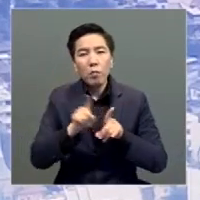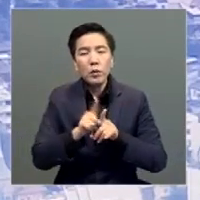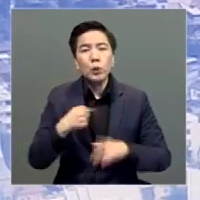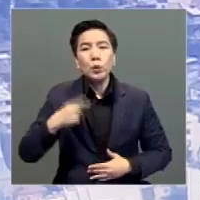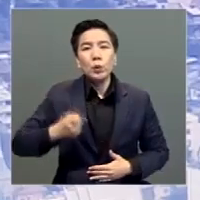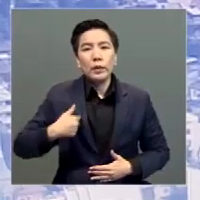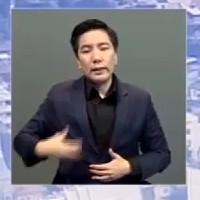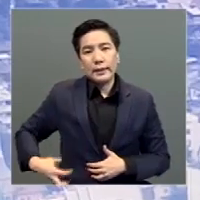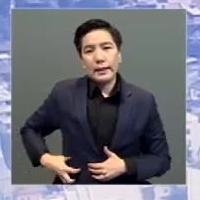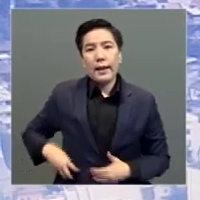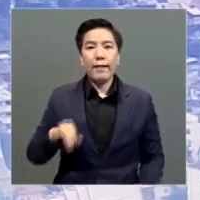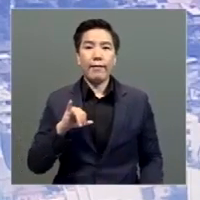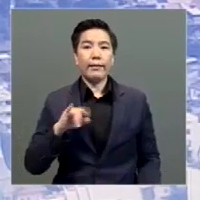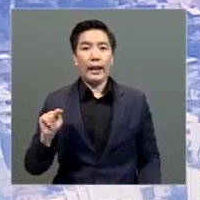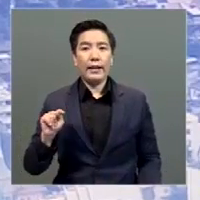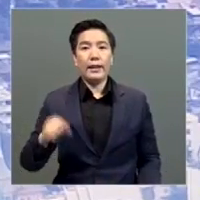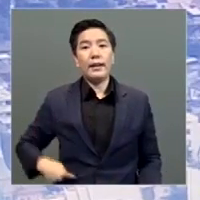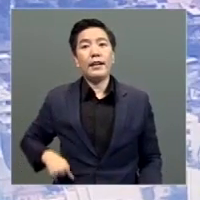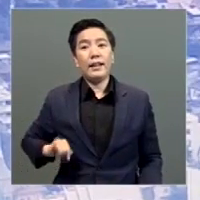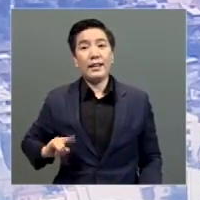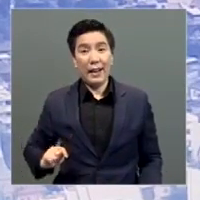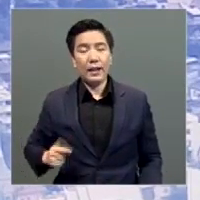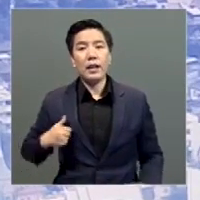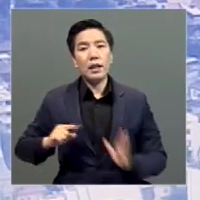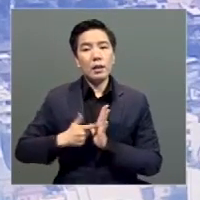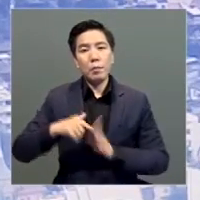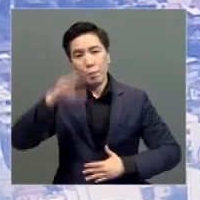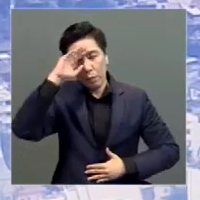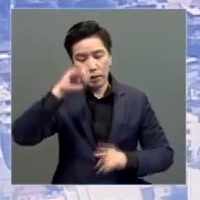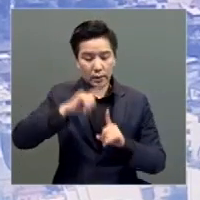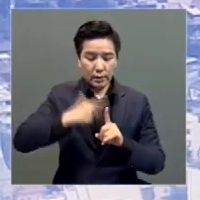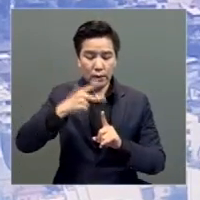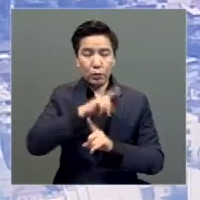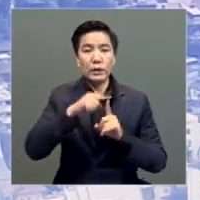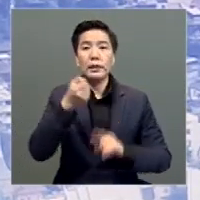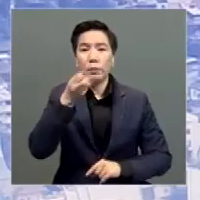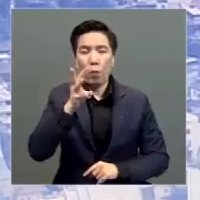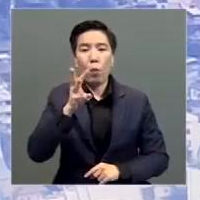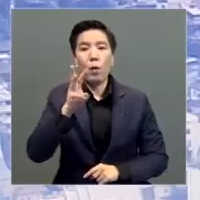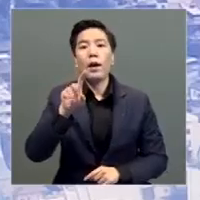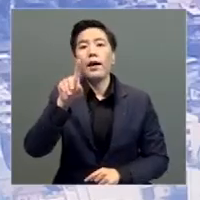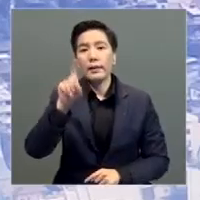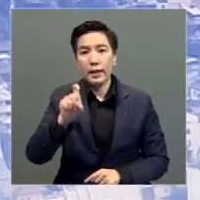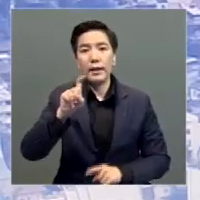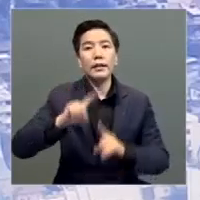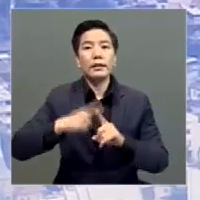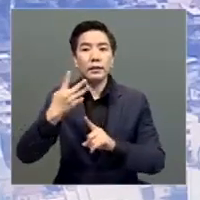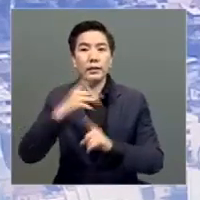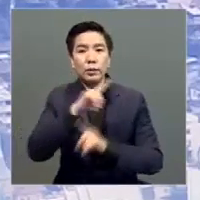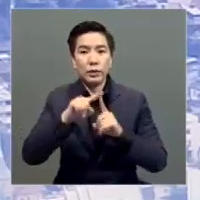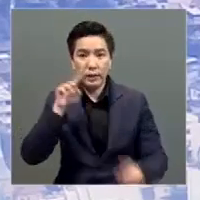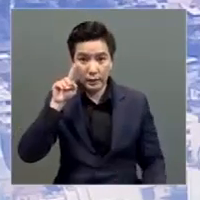างด้านโรคไตนะครับแล้วก็เริ่มป่วยวันที่16มีนาคมแล้วก็มาเสียชีวิตในวันที่1เมษาย